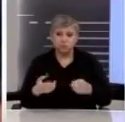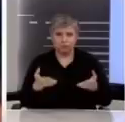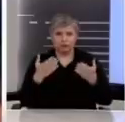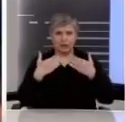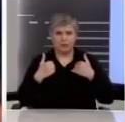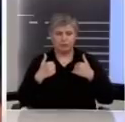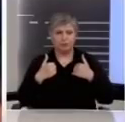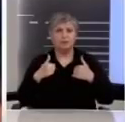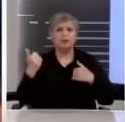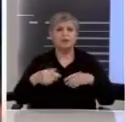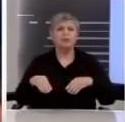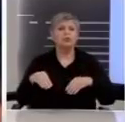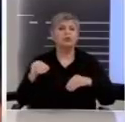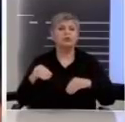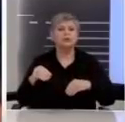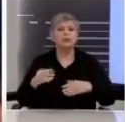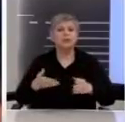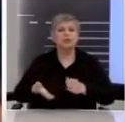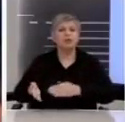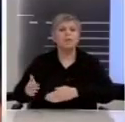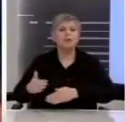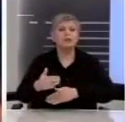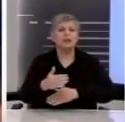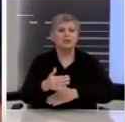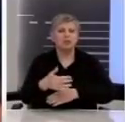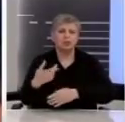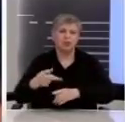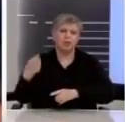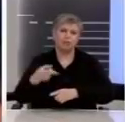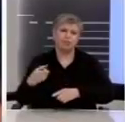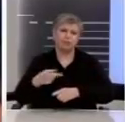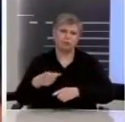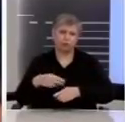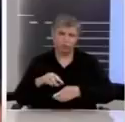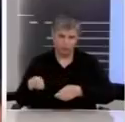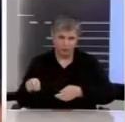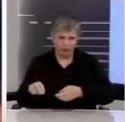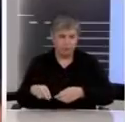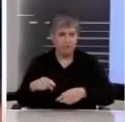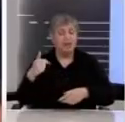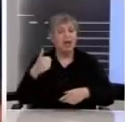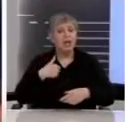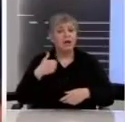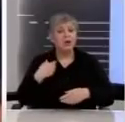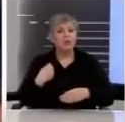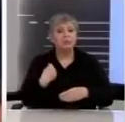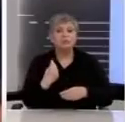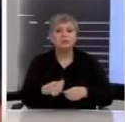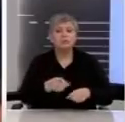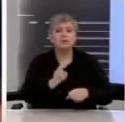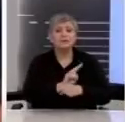αλλά μεσάζοντας. Όταν όμως εγώ αποκάλυψα από τα ειδικού χειρισμού